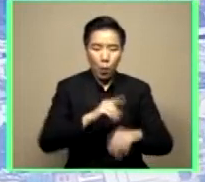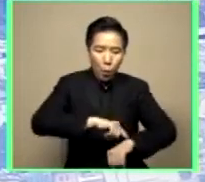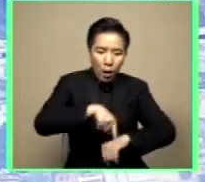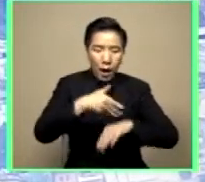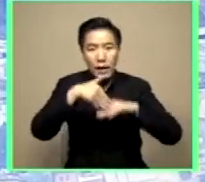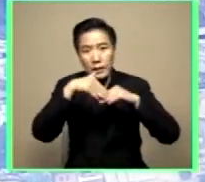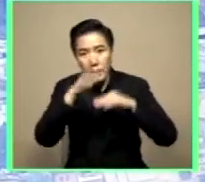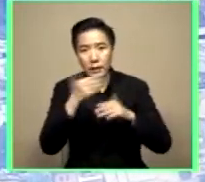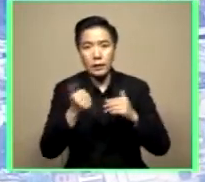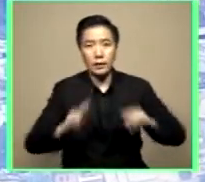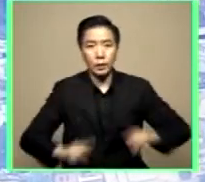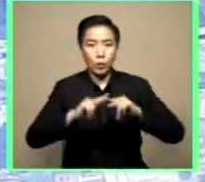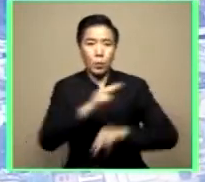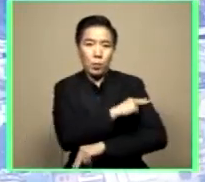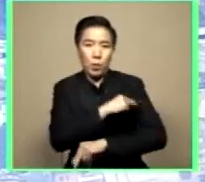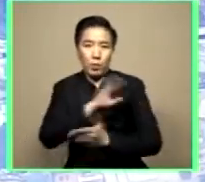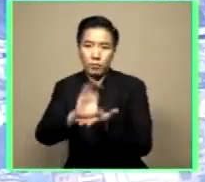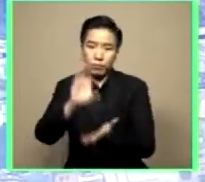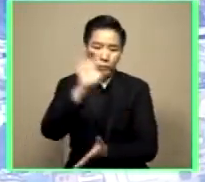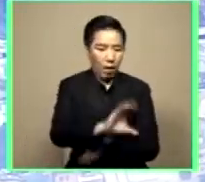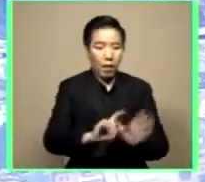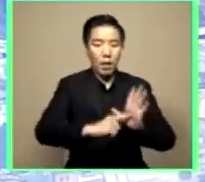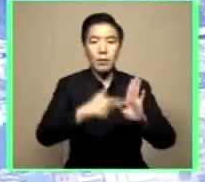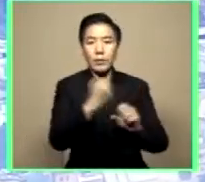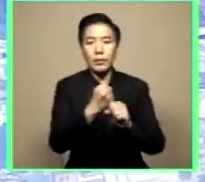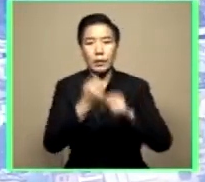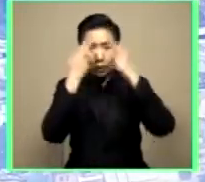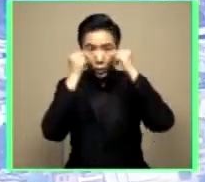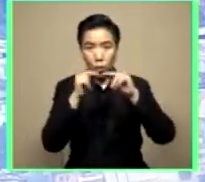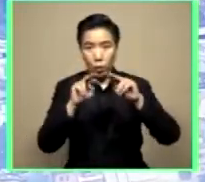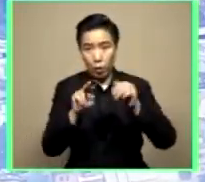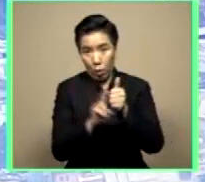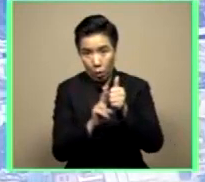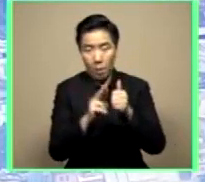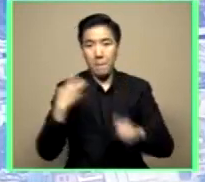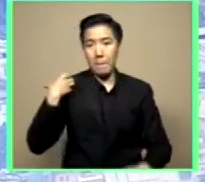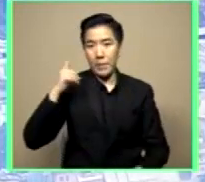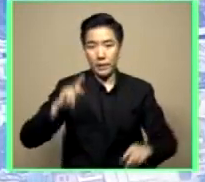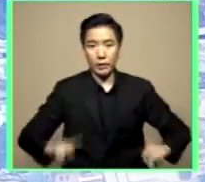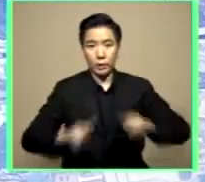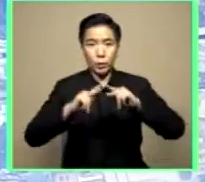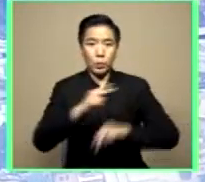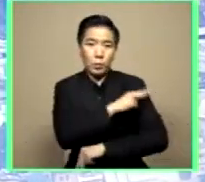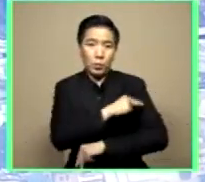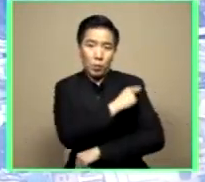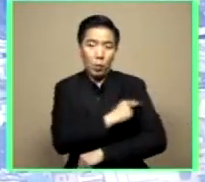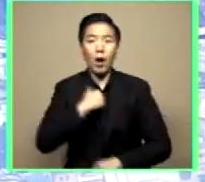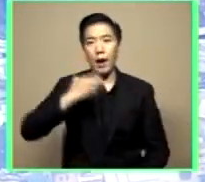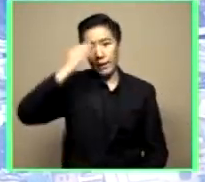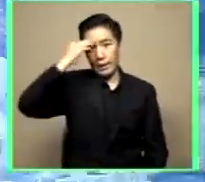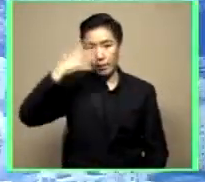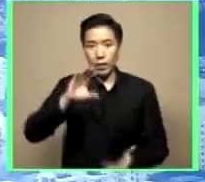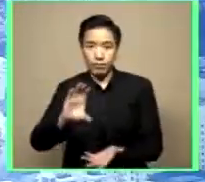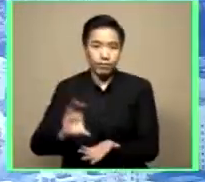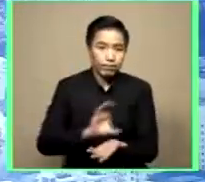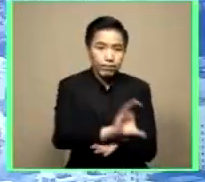ลายนี่กระทรวงสาธารณสุขรับไปแล้วตั้งแต่ตอนต้นท่านรองนายกรัฐมนตรีกับท่านปลัดกระทรวงสาธารณสุขนะครับรับทราบตรงนี้และที่